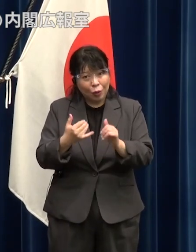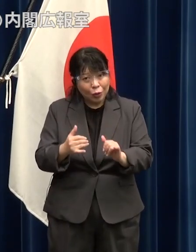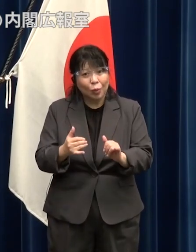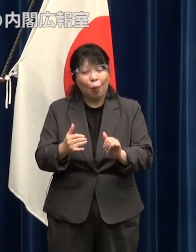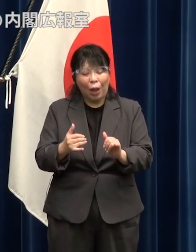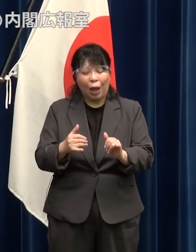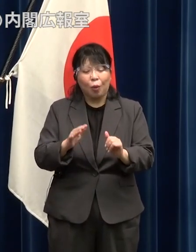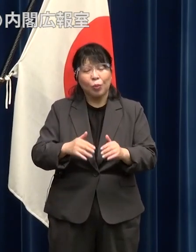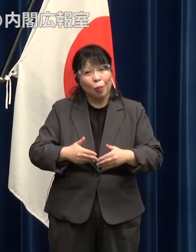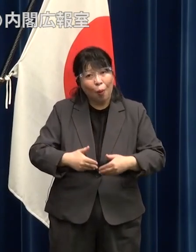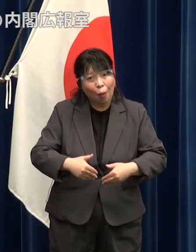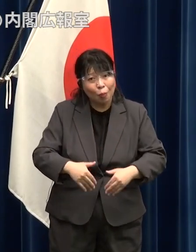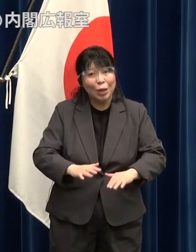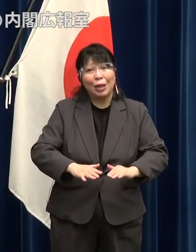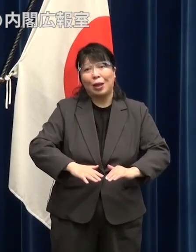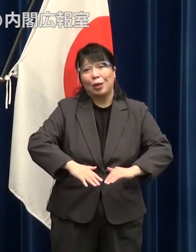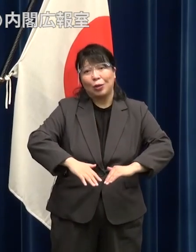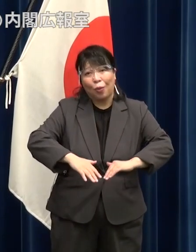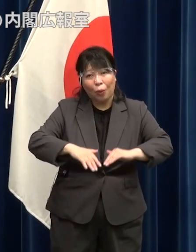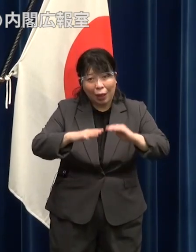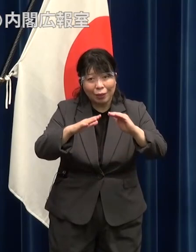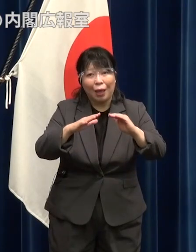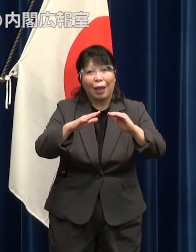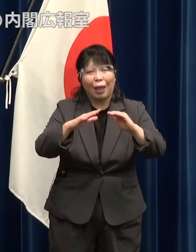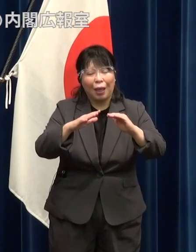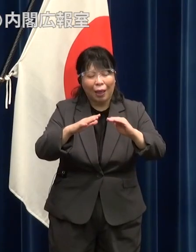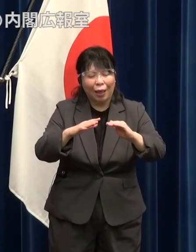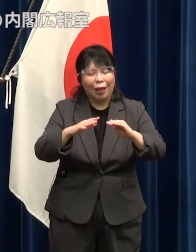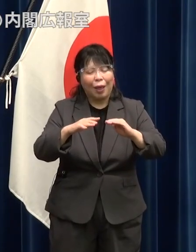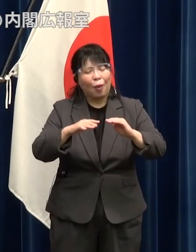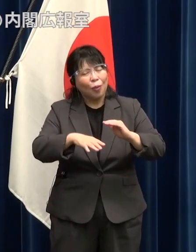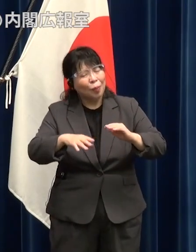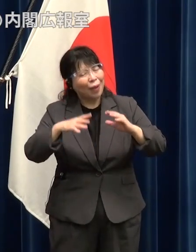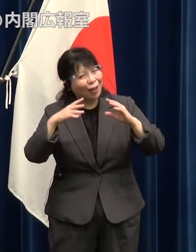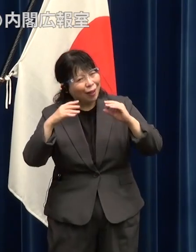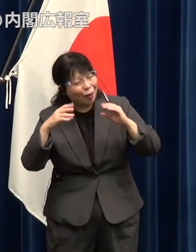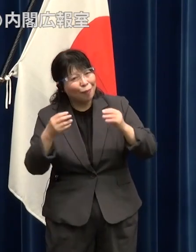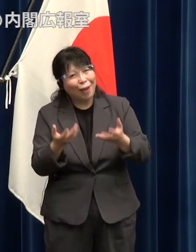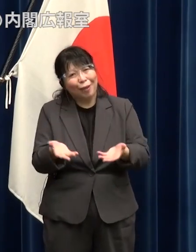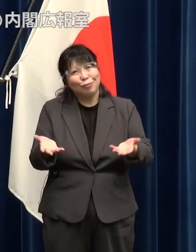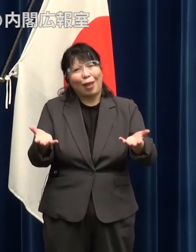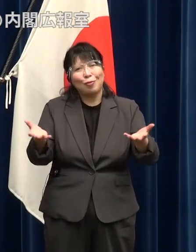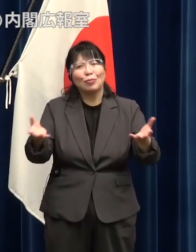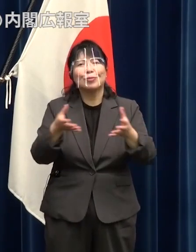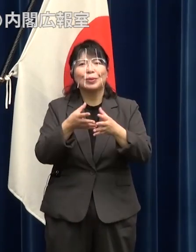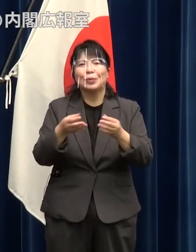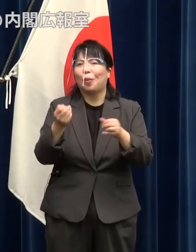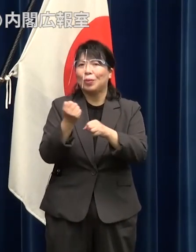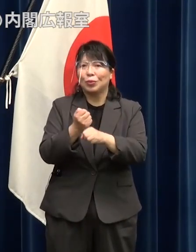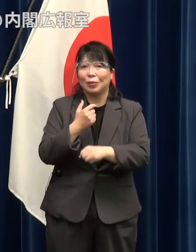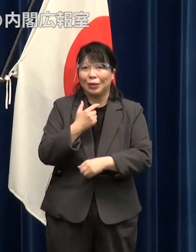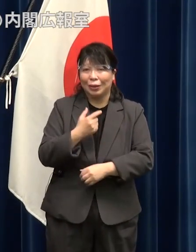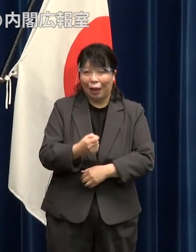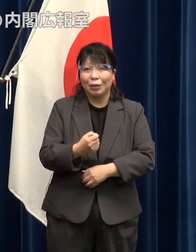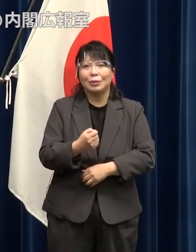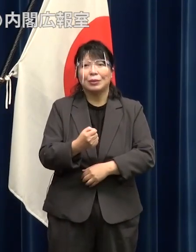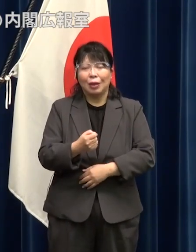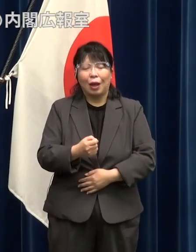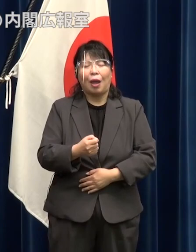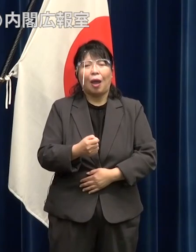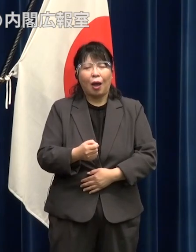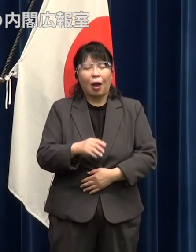の笑顔あふれる国を作っていきたいと考えており、 少子化対策、子ども予